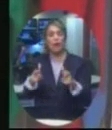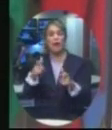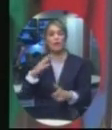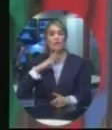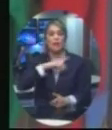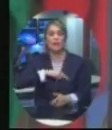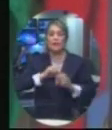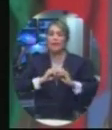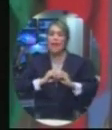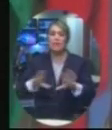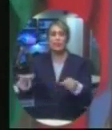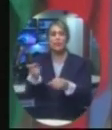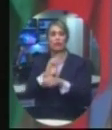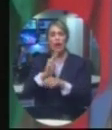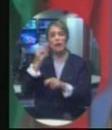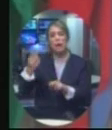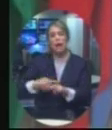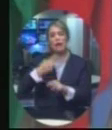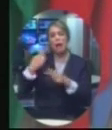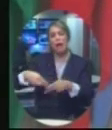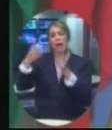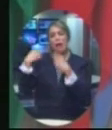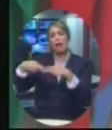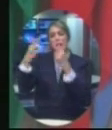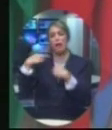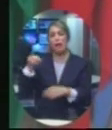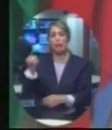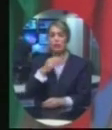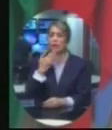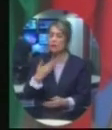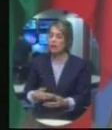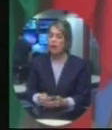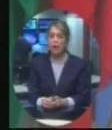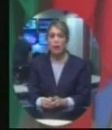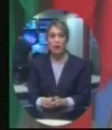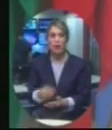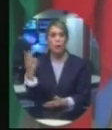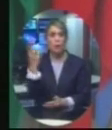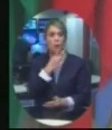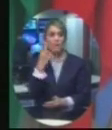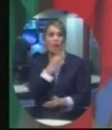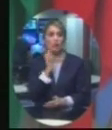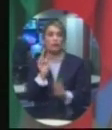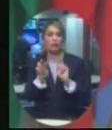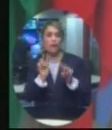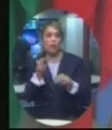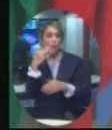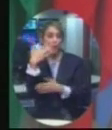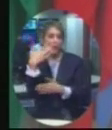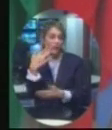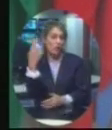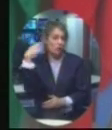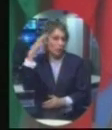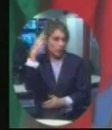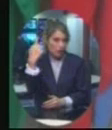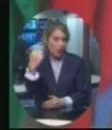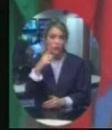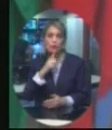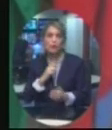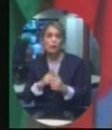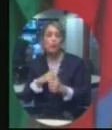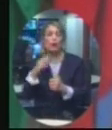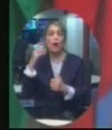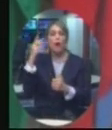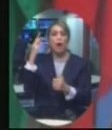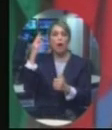השקרים הרגילים בנוגע אלינו. כמובן שלמקלה הצטרפו מדינות כמו סוריה וכואט